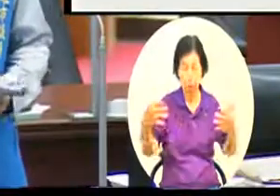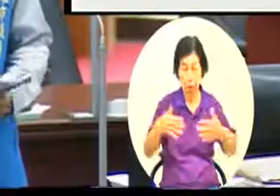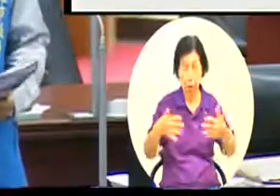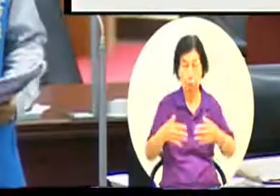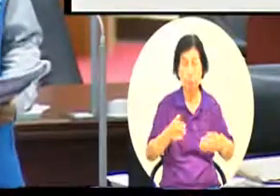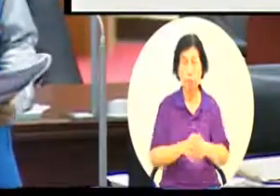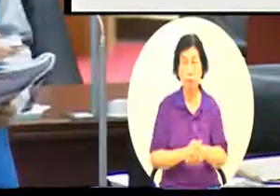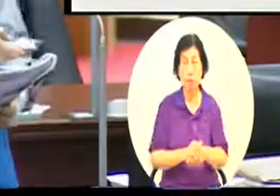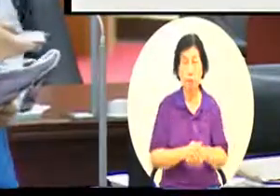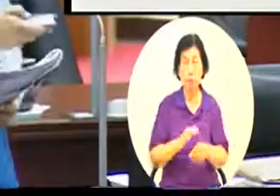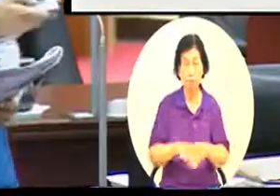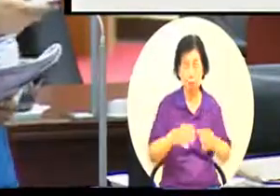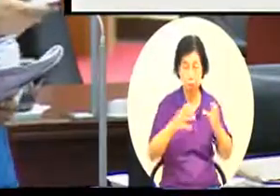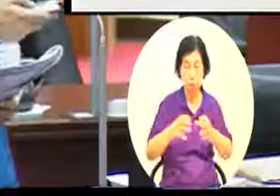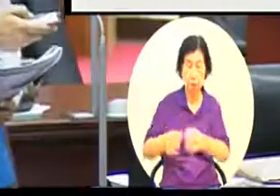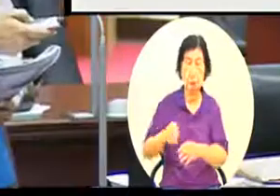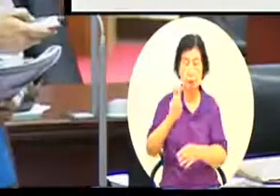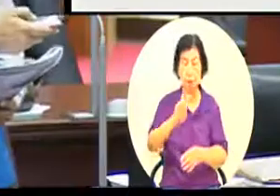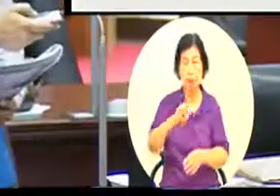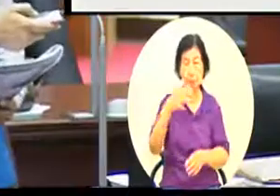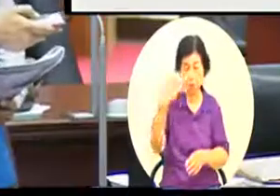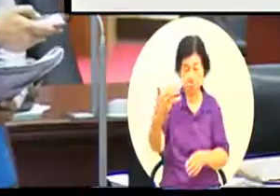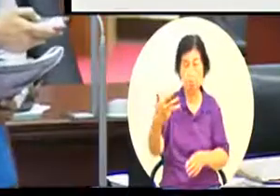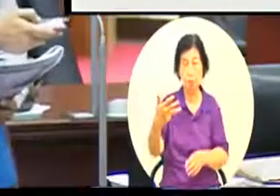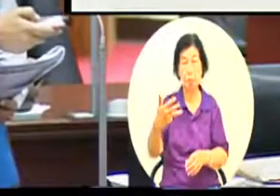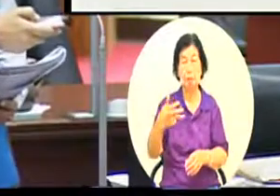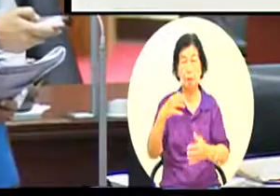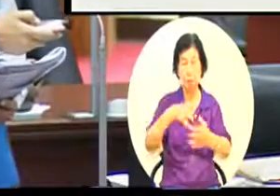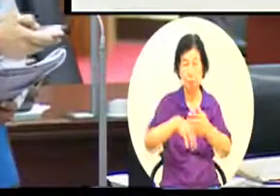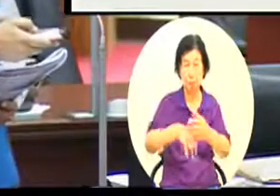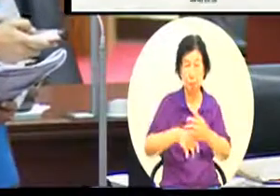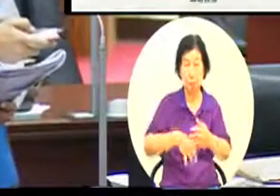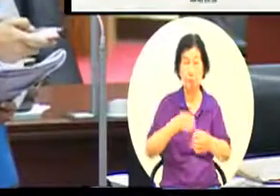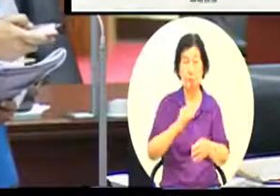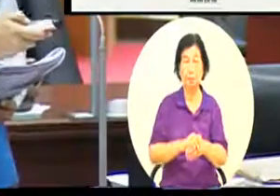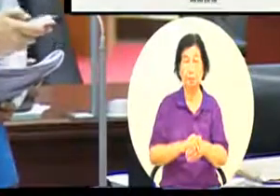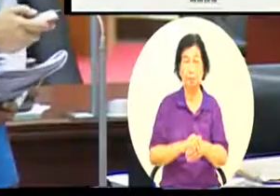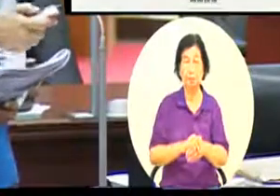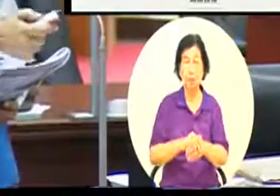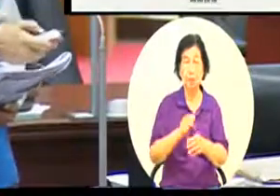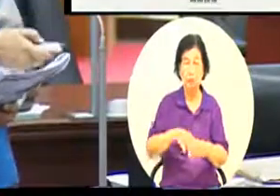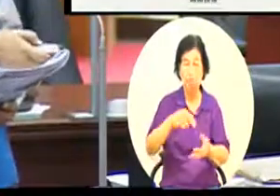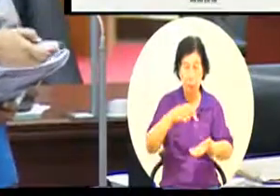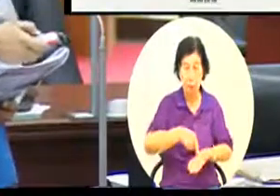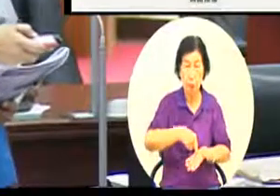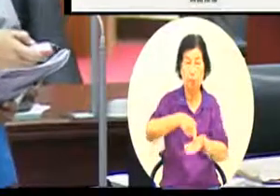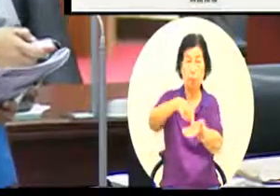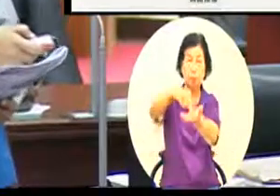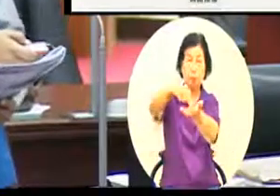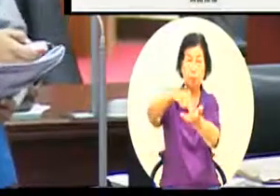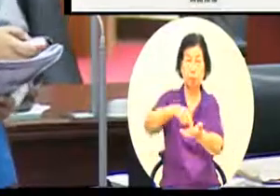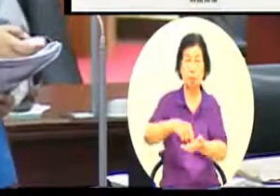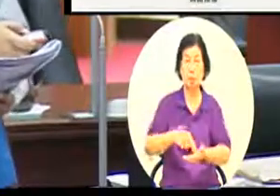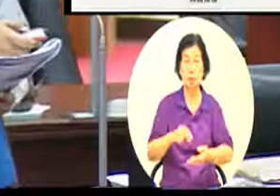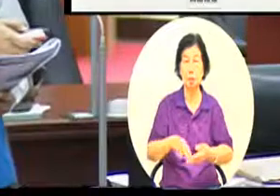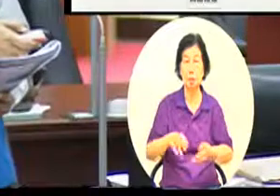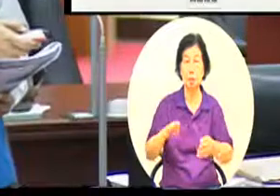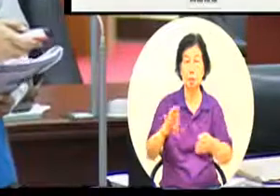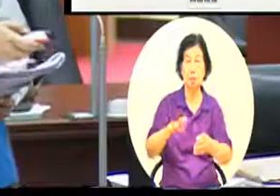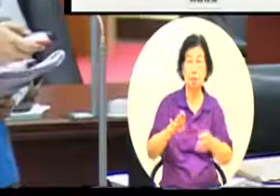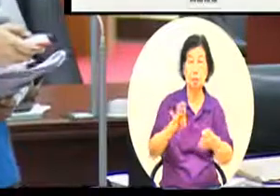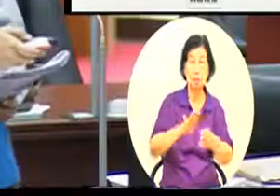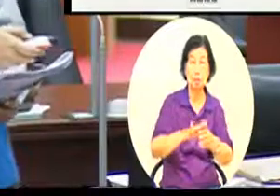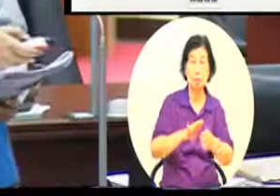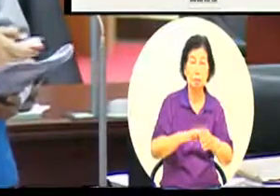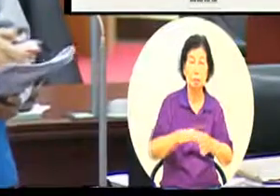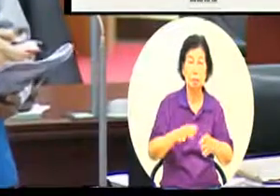有28站啊，站体里面有月台门，就是像这种情形有月台门啊。另